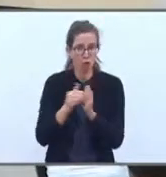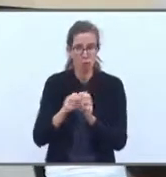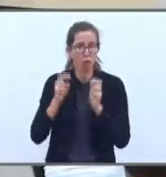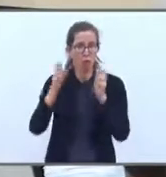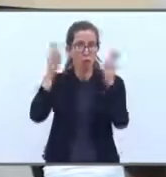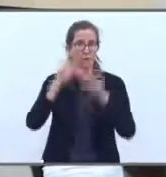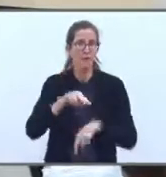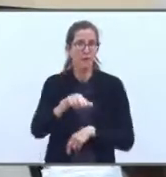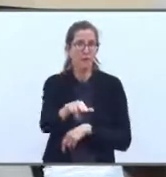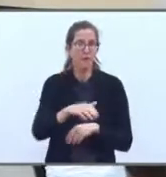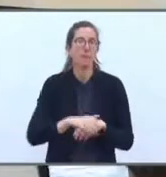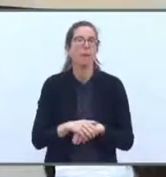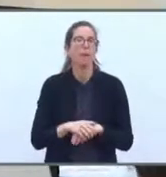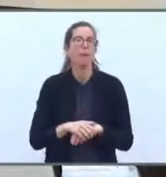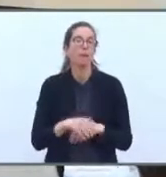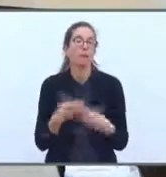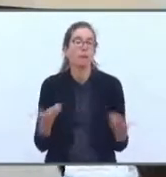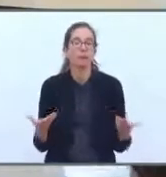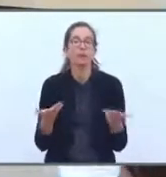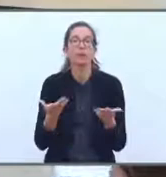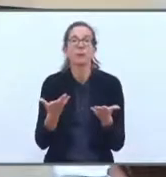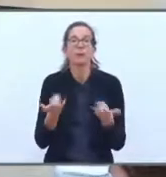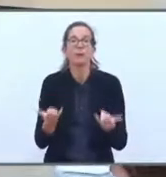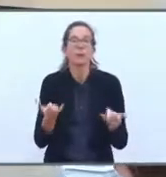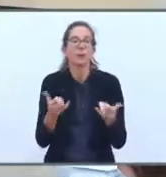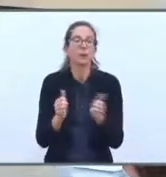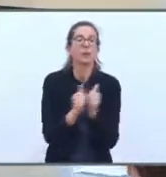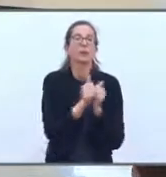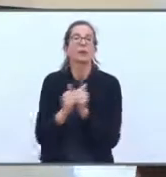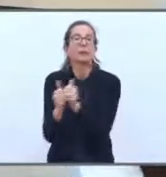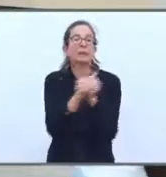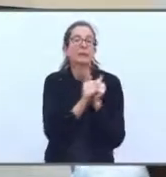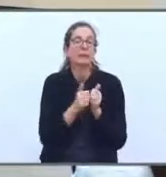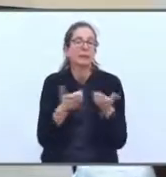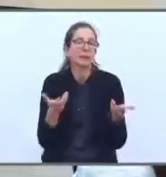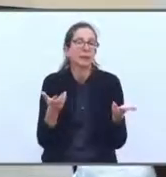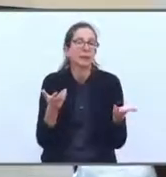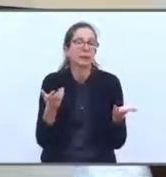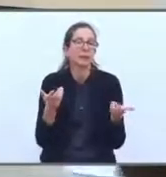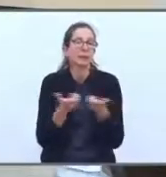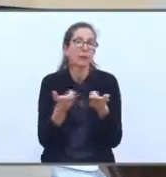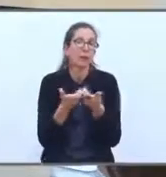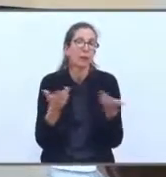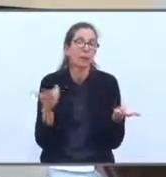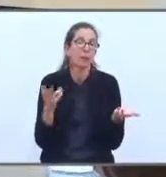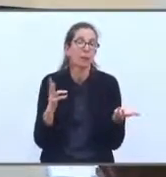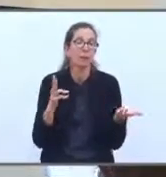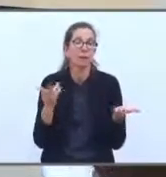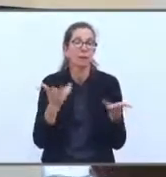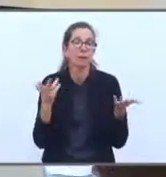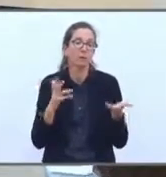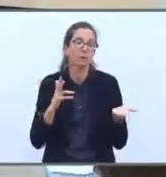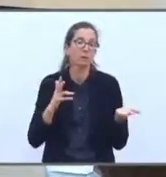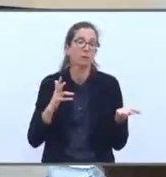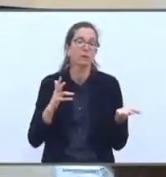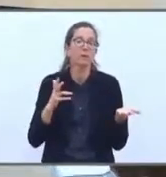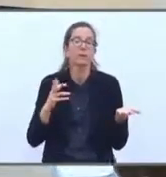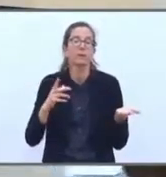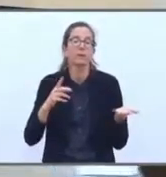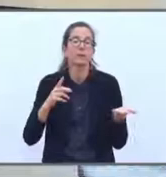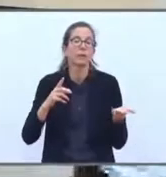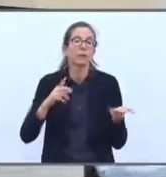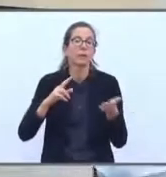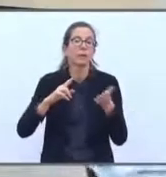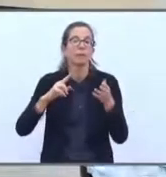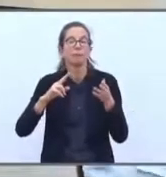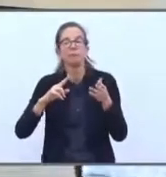augmenter lorsqu'on sera amené dans cette collectivité à décider de relancer le marché concernant la rénovation de